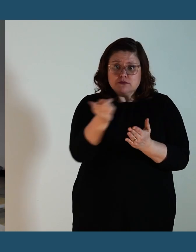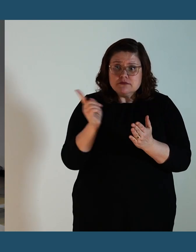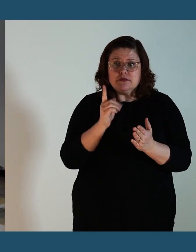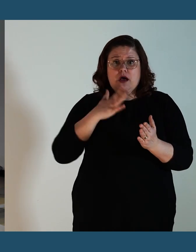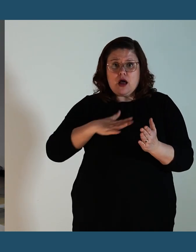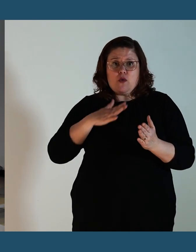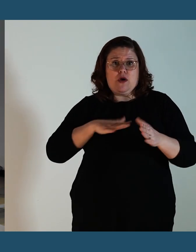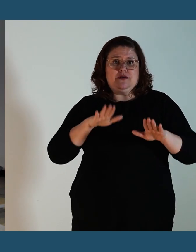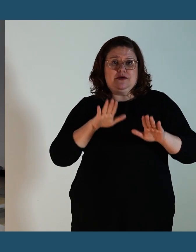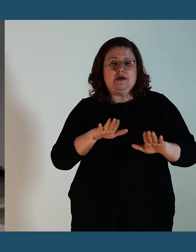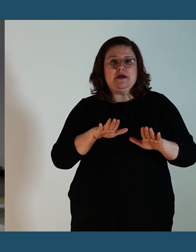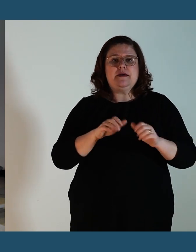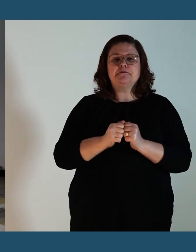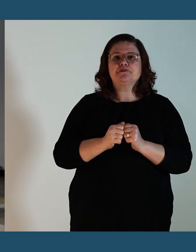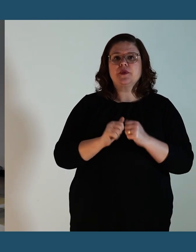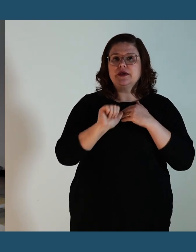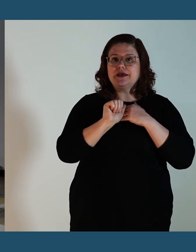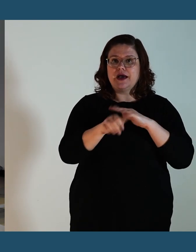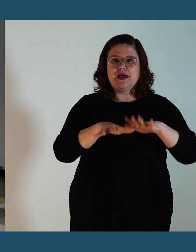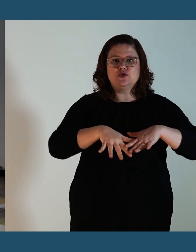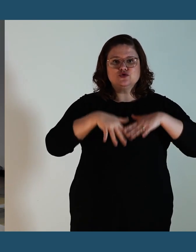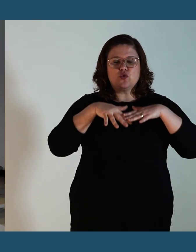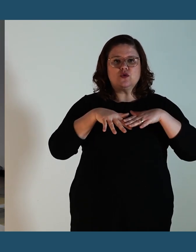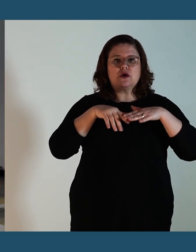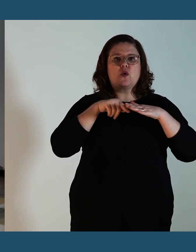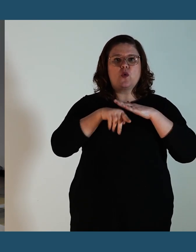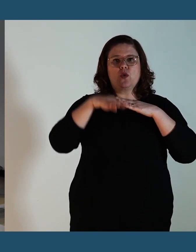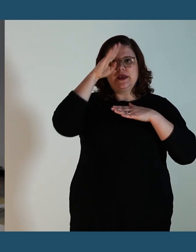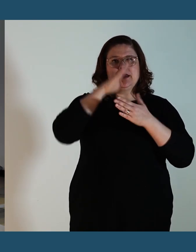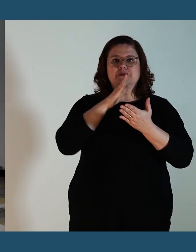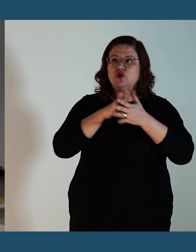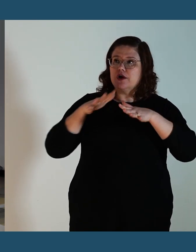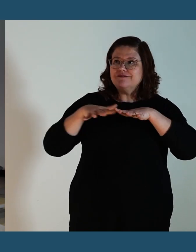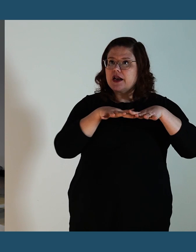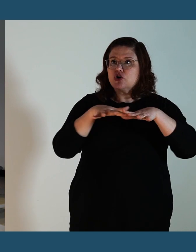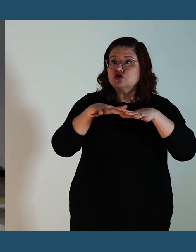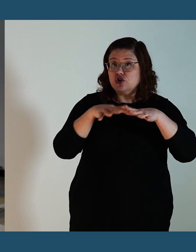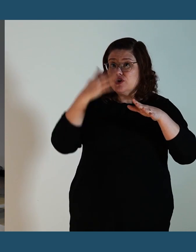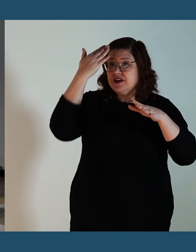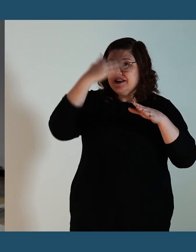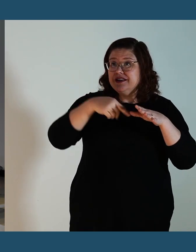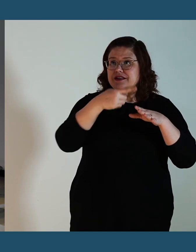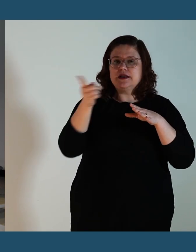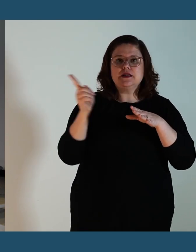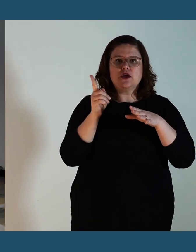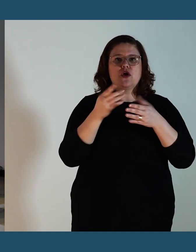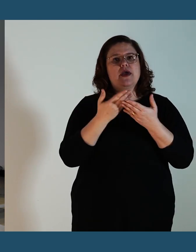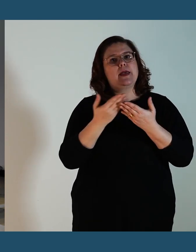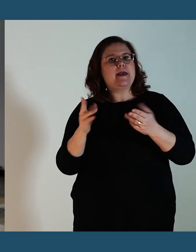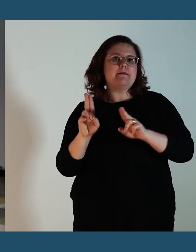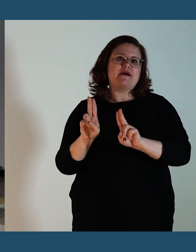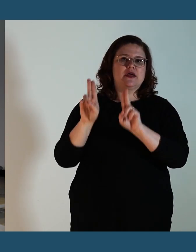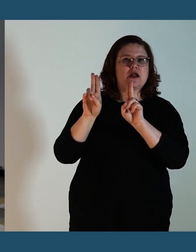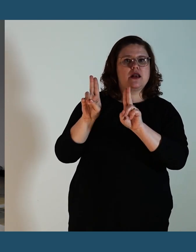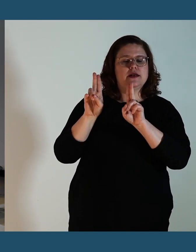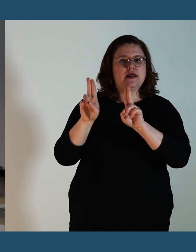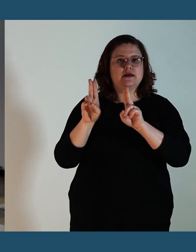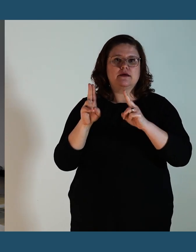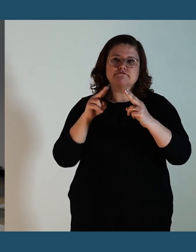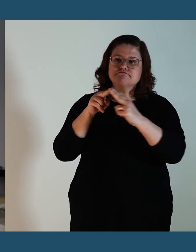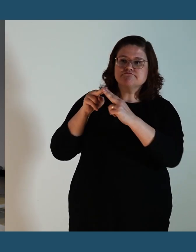halunneet. Ja meillähän on eduskunnassa tällainen ihmisoikeusverkosto, mä en tiedä tietääkö ihmiset, että meillä on tällaisia niin kuin epävirallisia